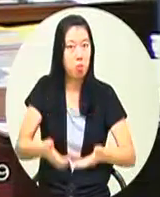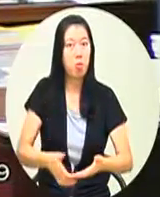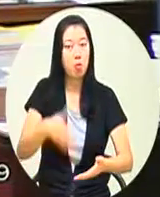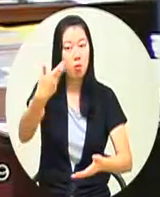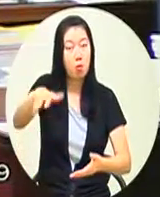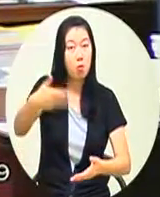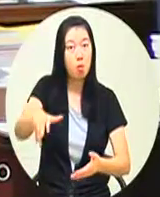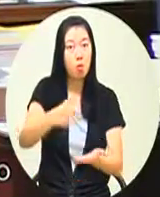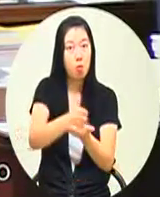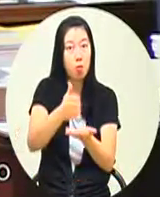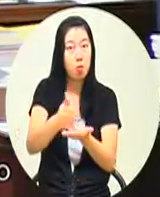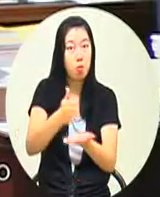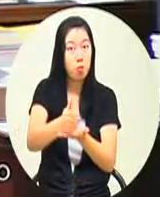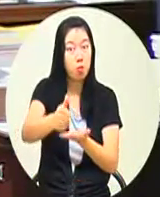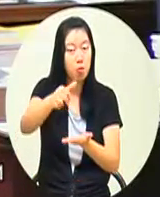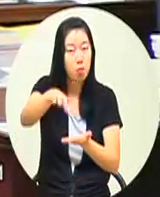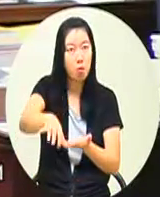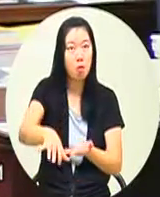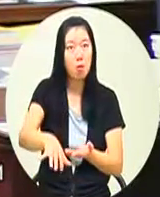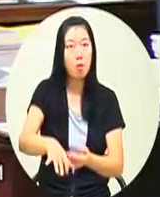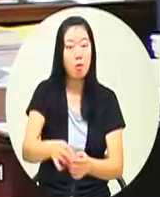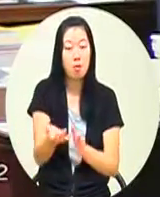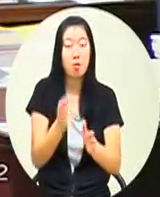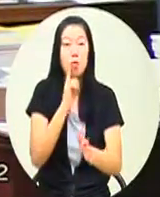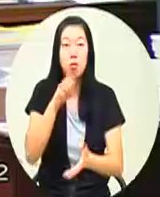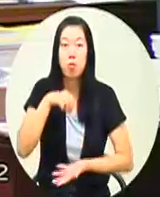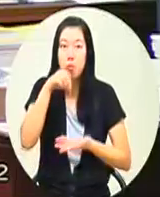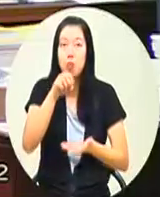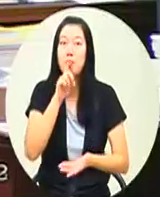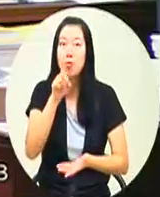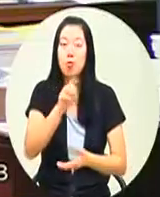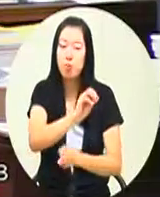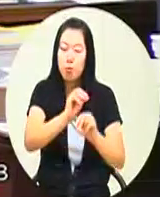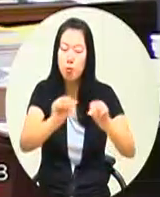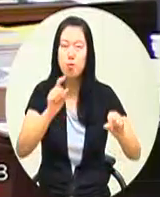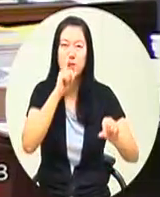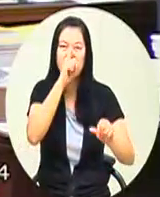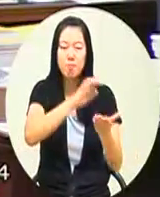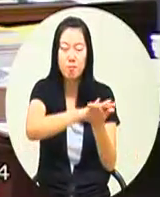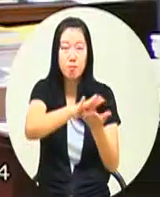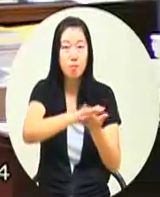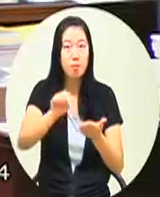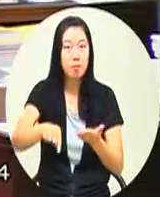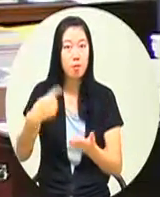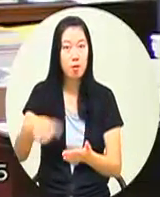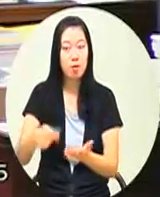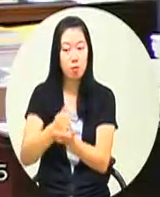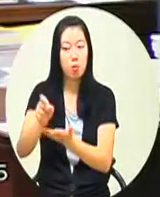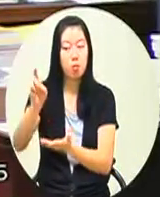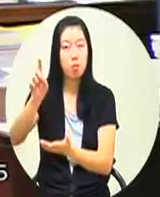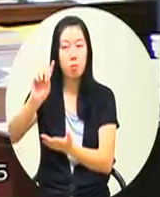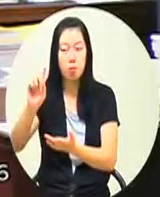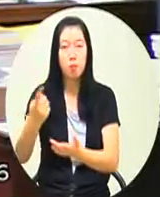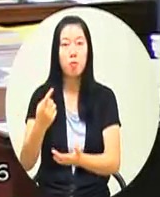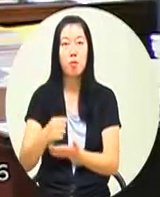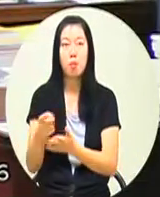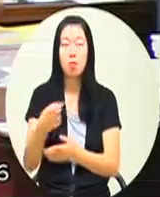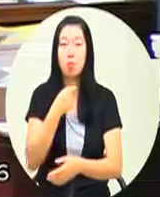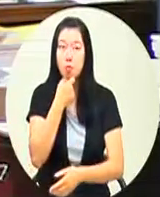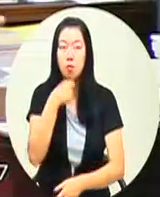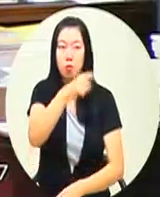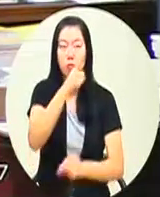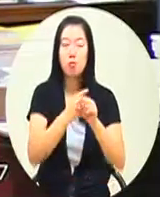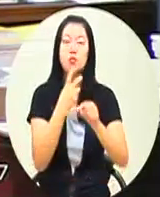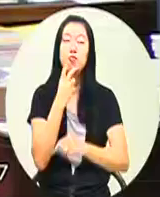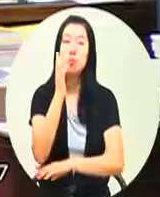哈，刚刚除了说去清淤以外，其实就是源头。哈，所以经理，我们很愿意跟中央